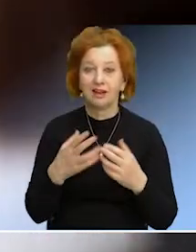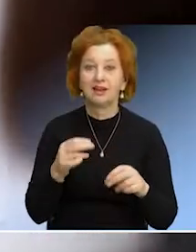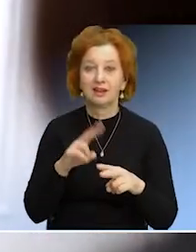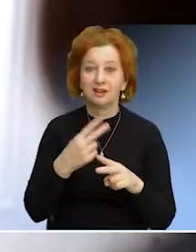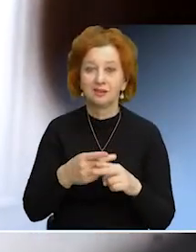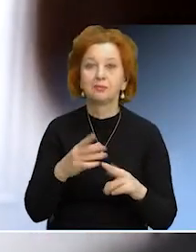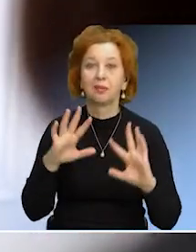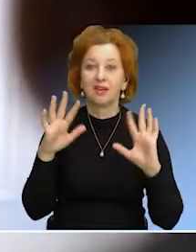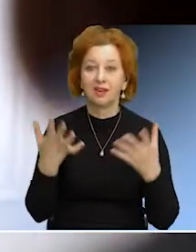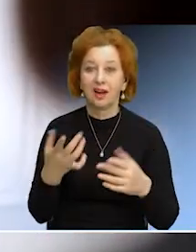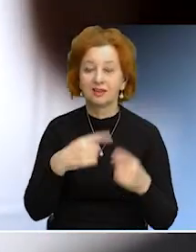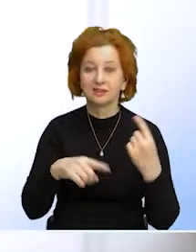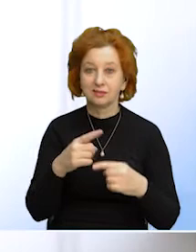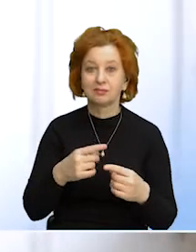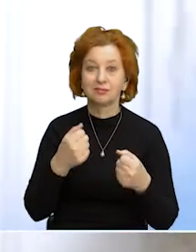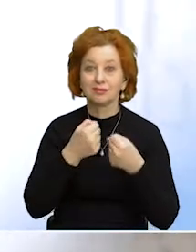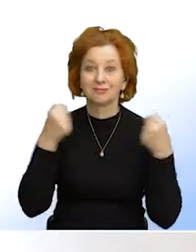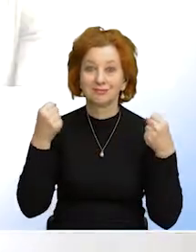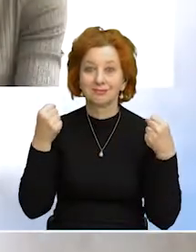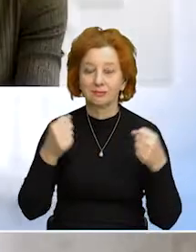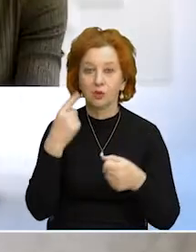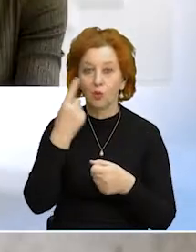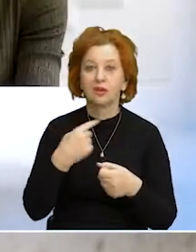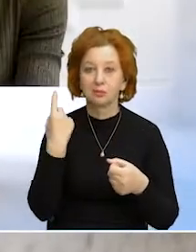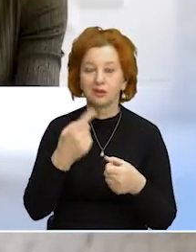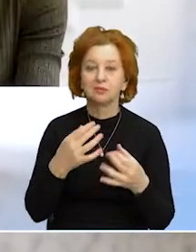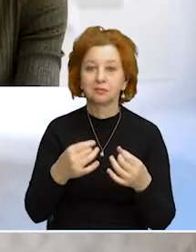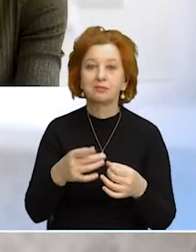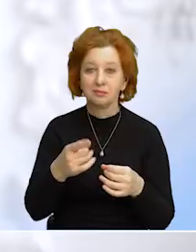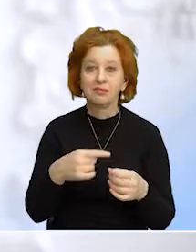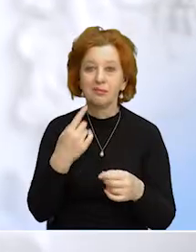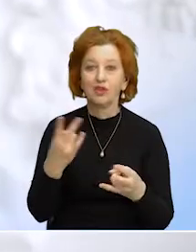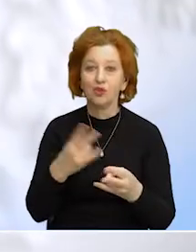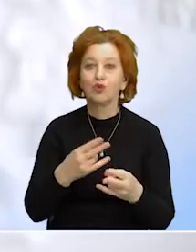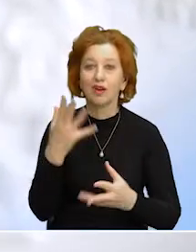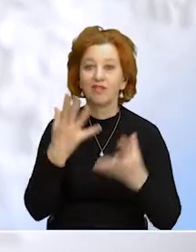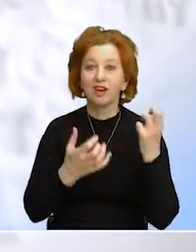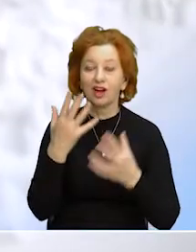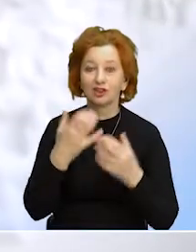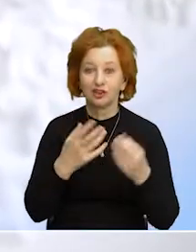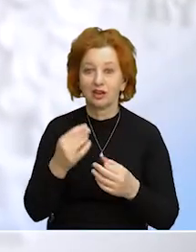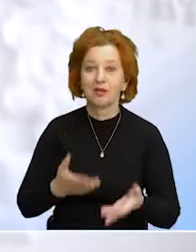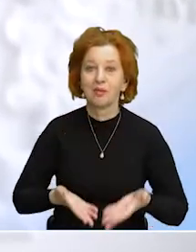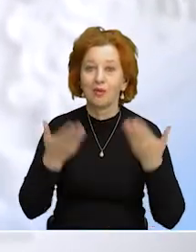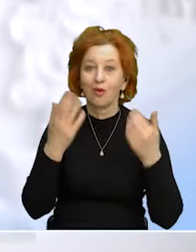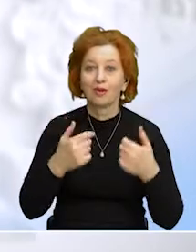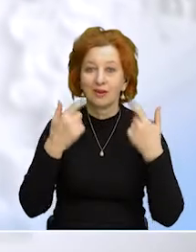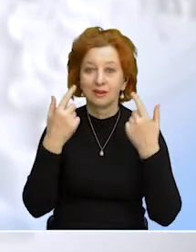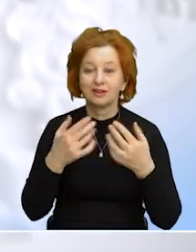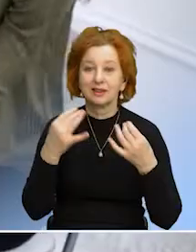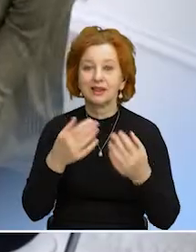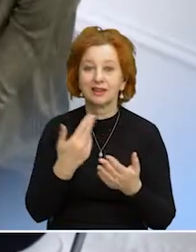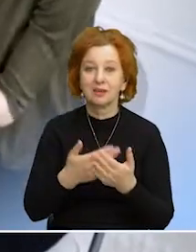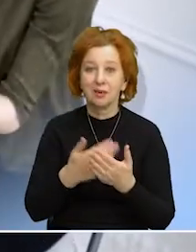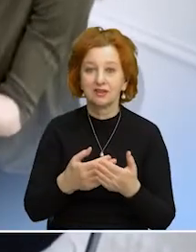В такие моменты часто появляется эффект натянутой улыбки. Помните, что радость на вашем лице выражает не только поднятые уголки